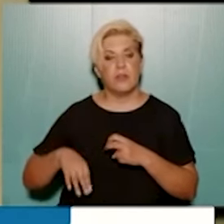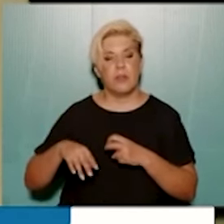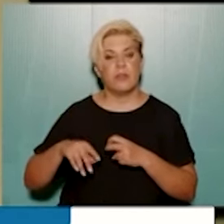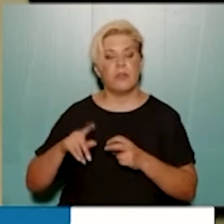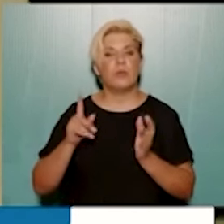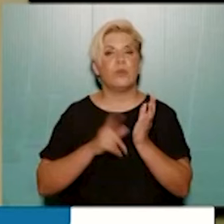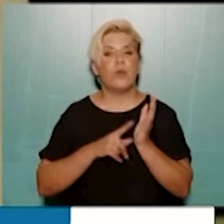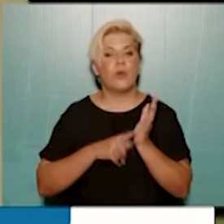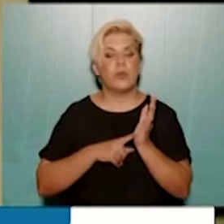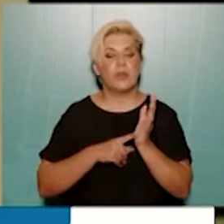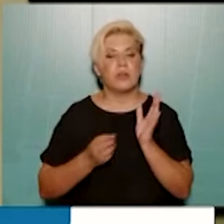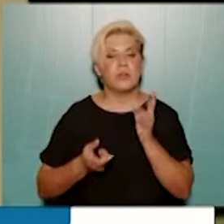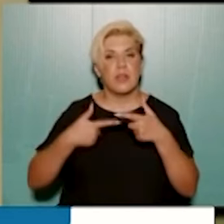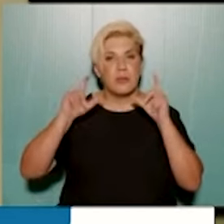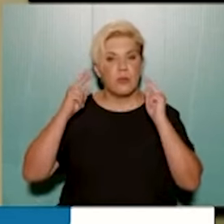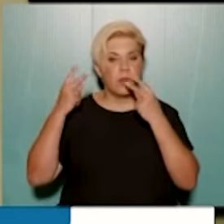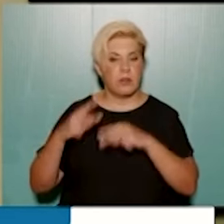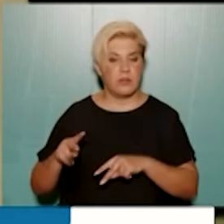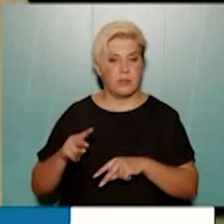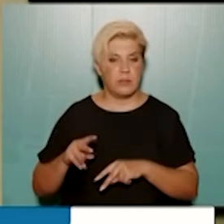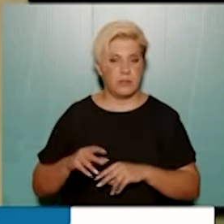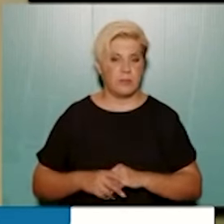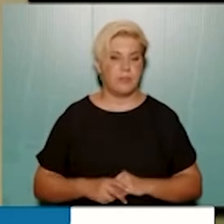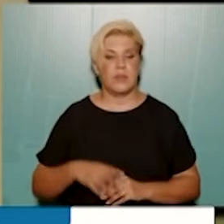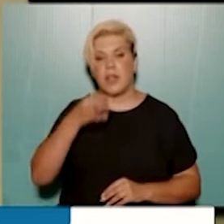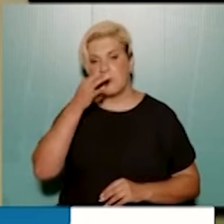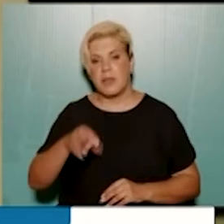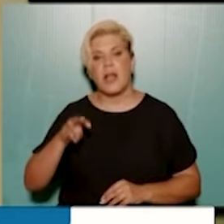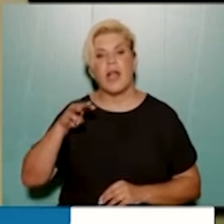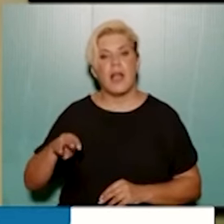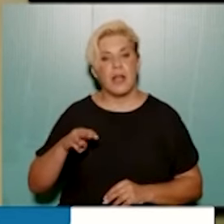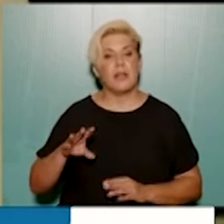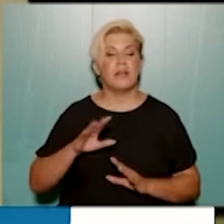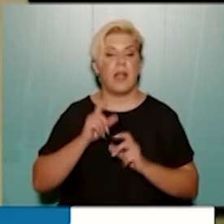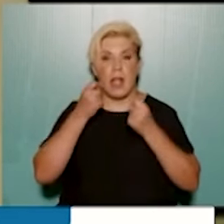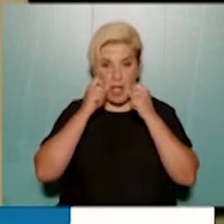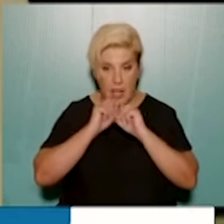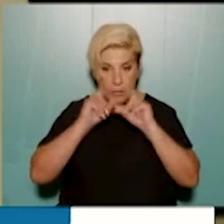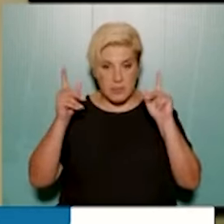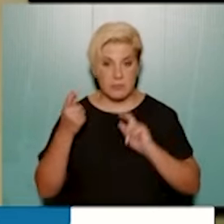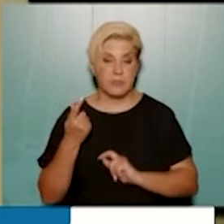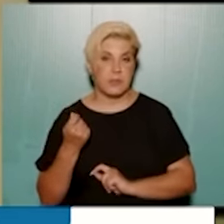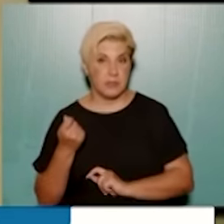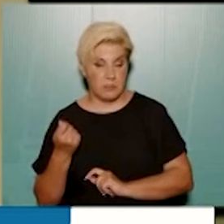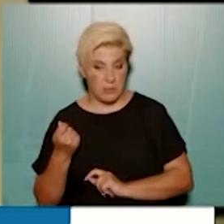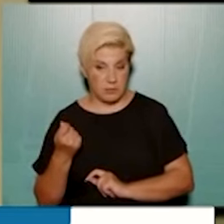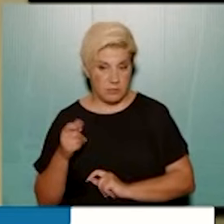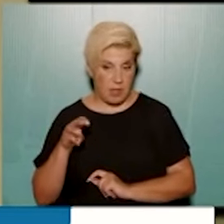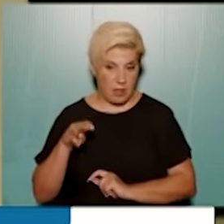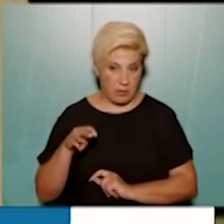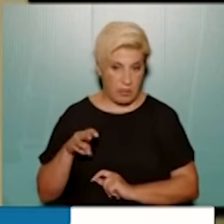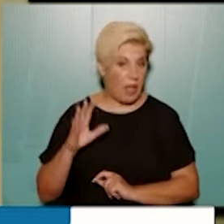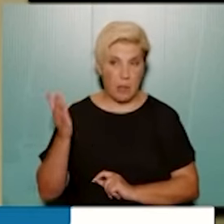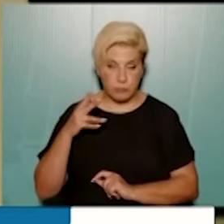εκτρωματικού νόμου της Νέας Δημοκρατίας. Και επειδή μιλήσαμε και για Χαλκιδική, αντίκρισαν τις απίστευτα υψηλές τιμές. Δεν νομίζω ότι